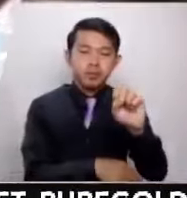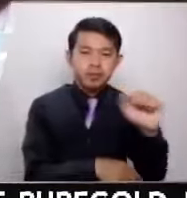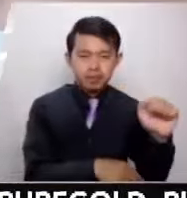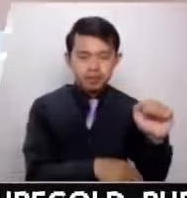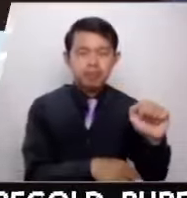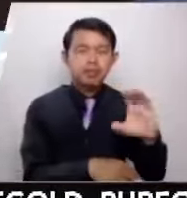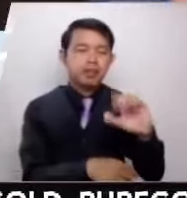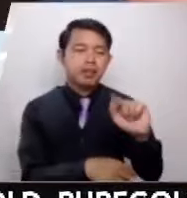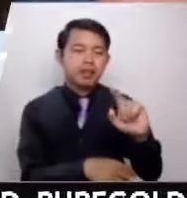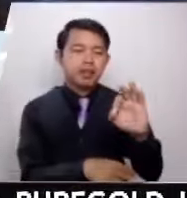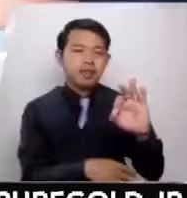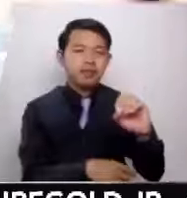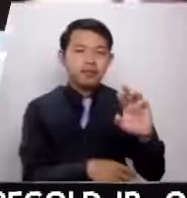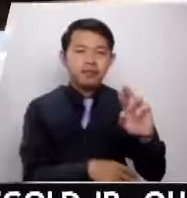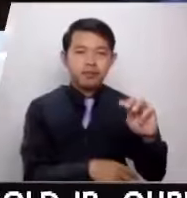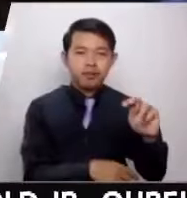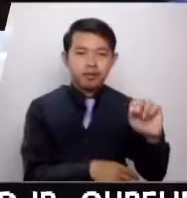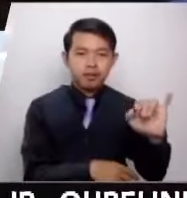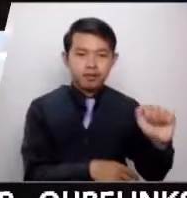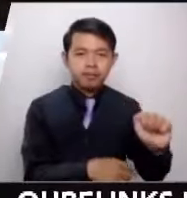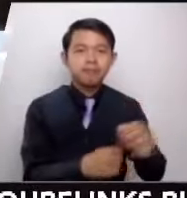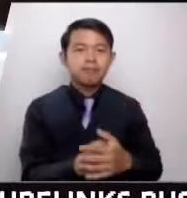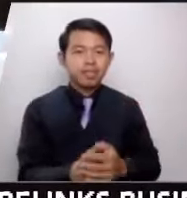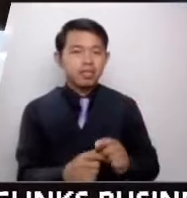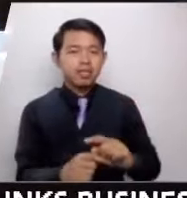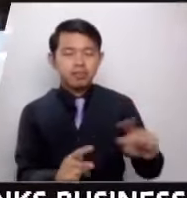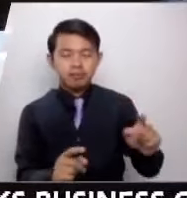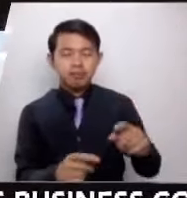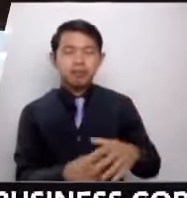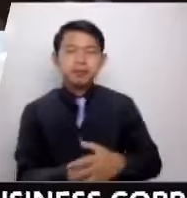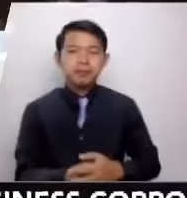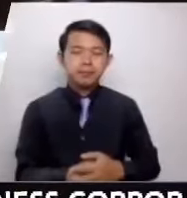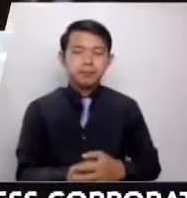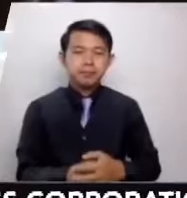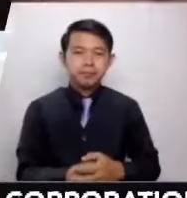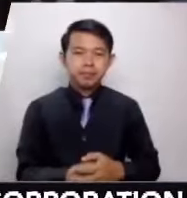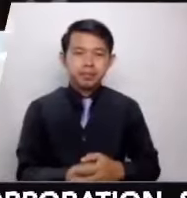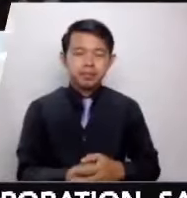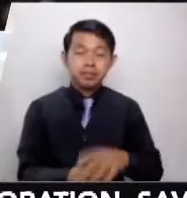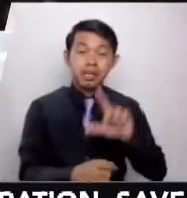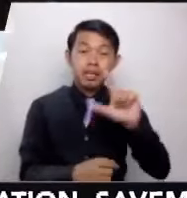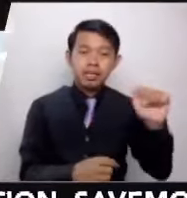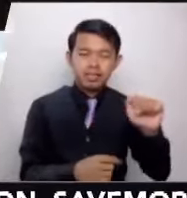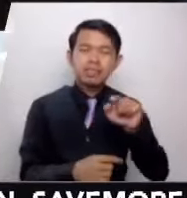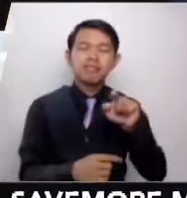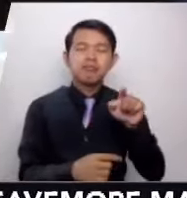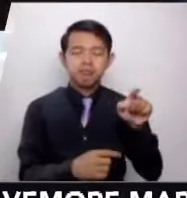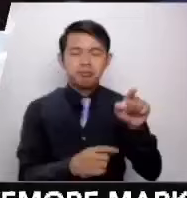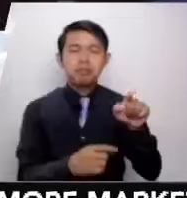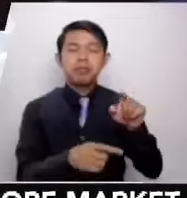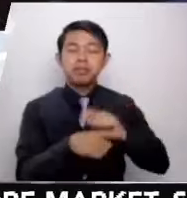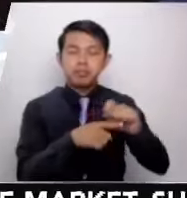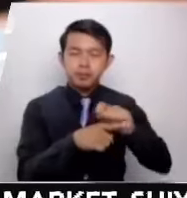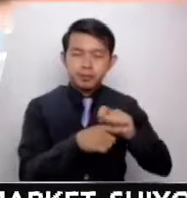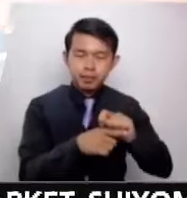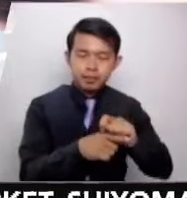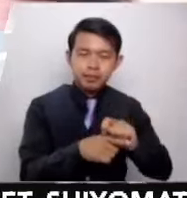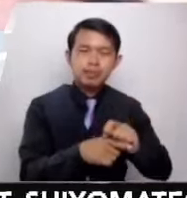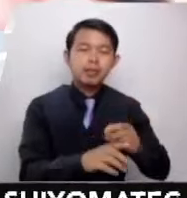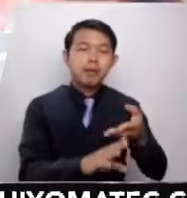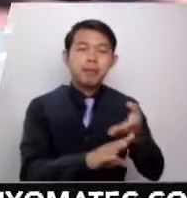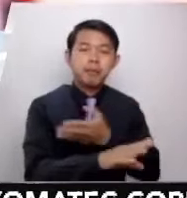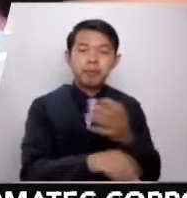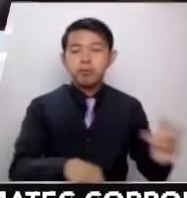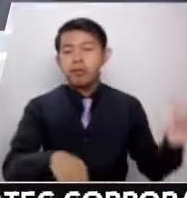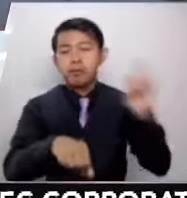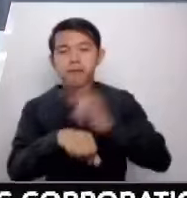Bulacanya beauty bago magpaalam. Sa Los Angeles, magte-train si Chelsea bago lumipad papuntang Mexico kung saan gagawin